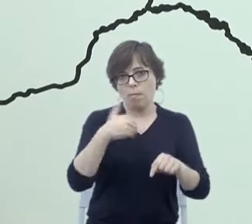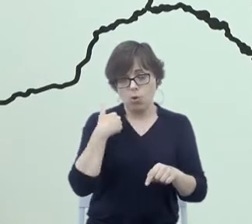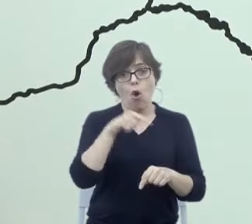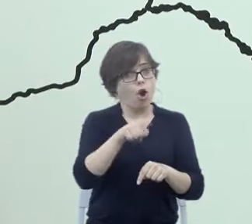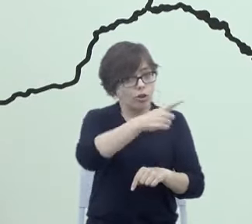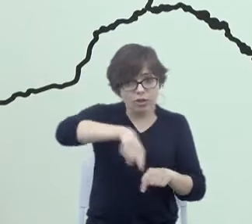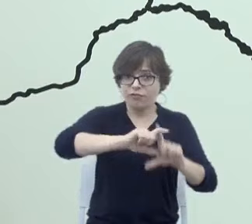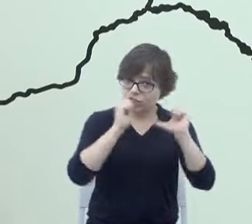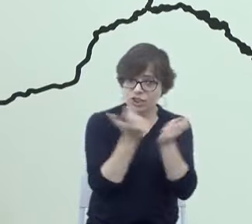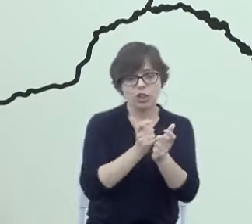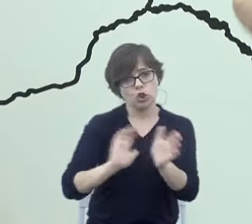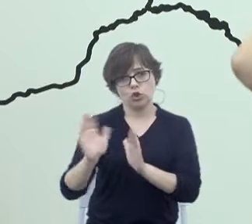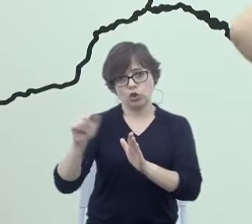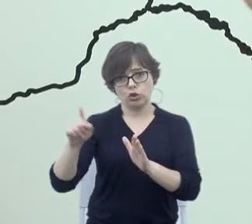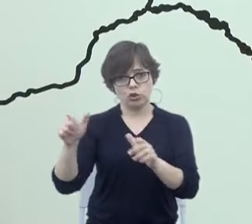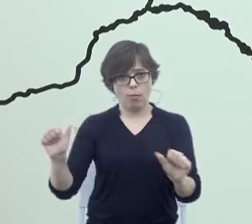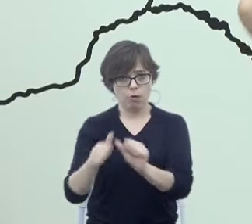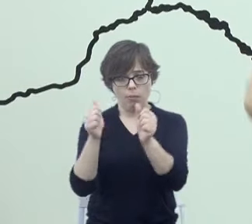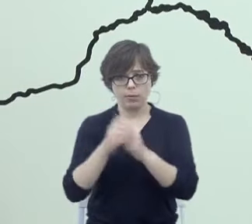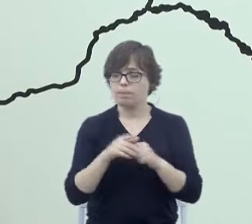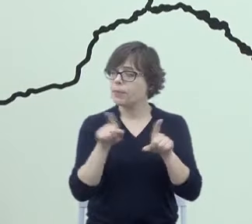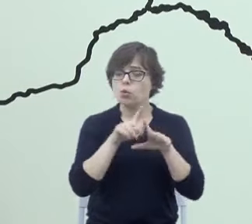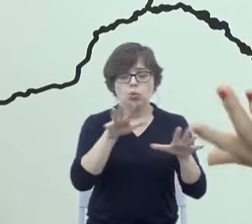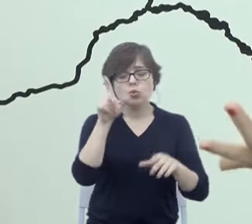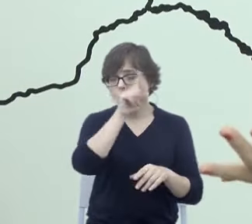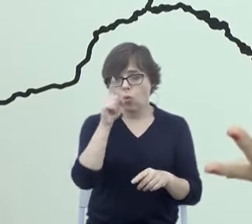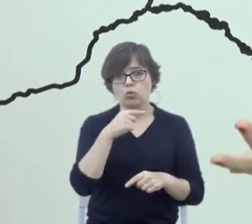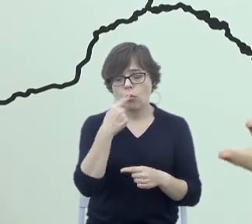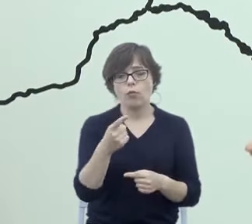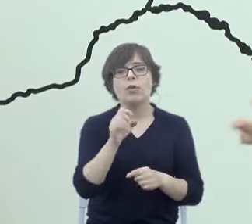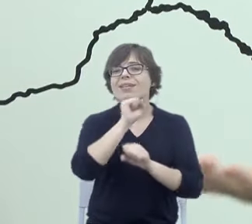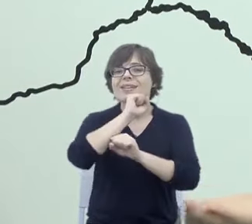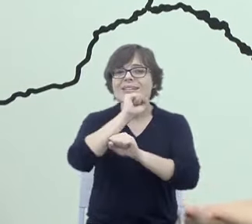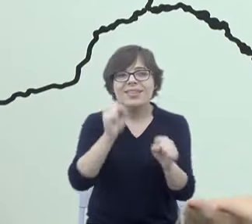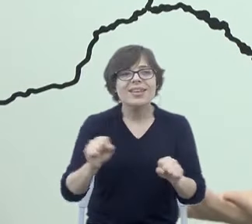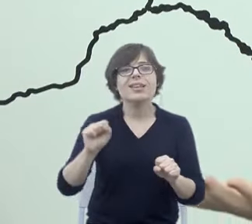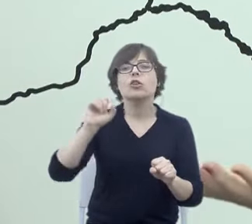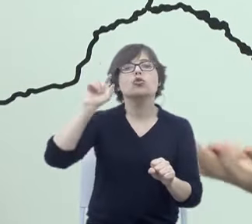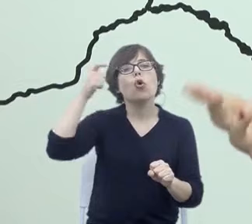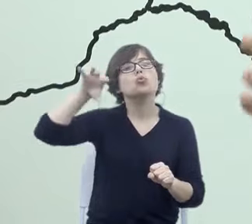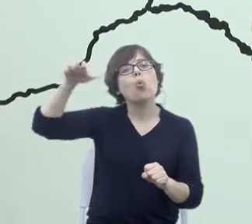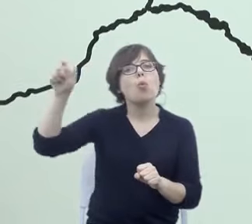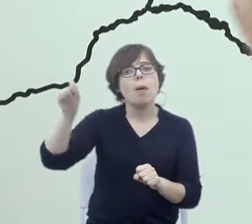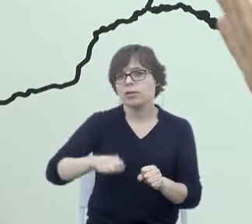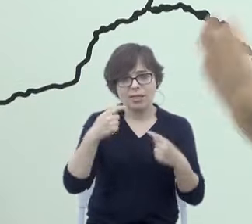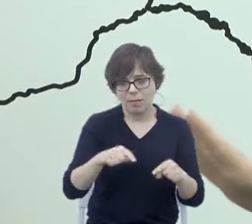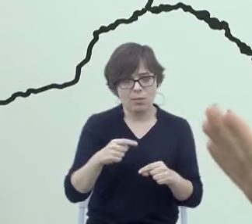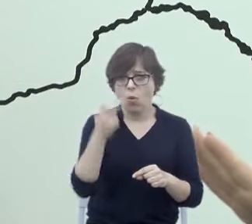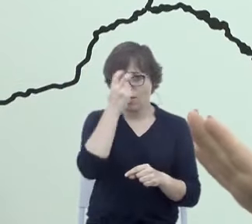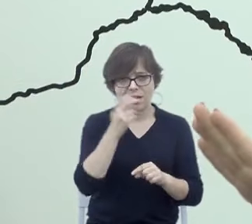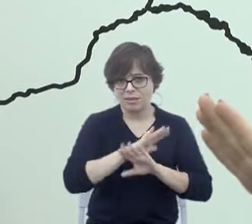o ten pomnik, co też wiele osób podkreślało, nigdy żadna grupa nie przyjechała. Nikt w ogóle się tym nie interesował. Kończą